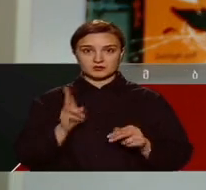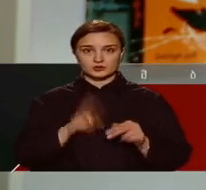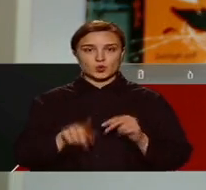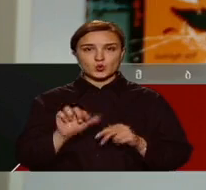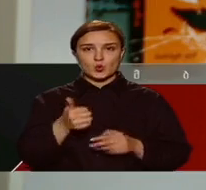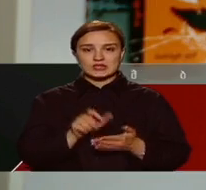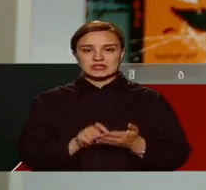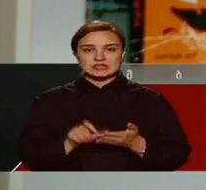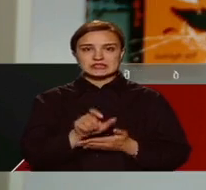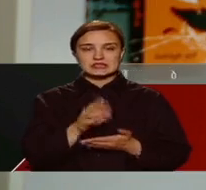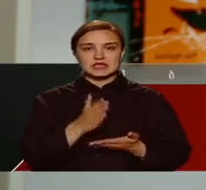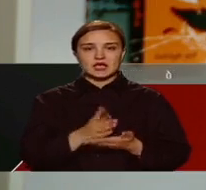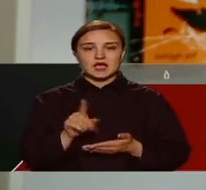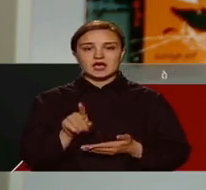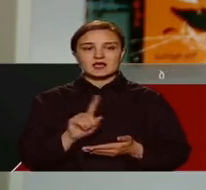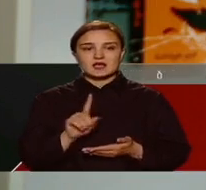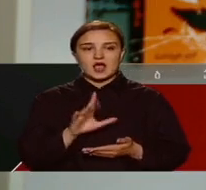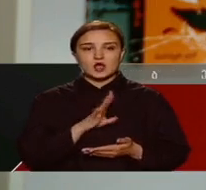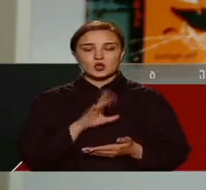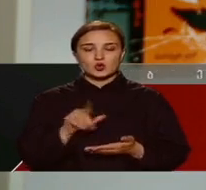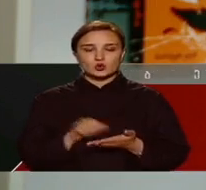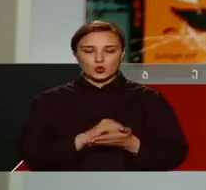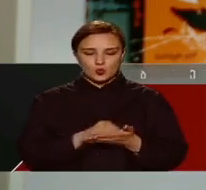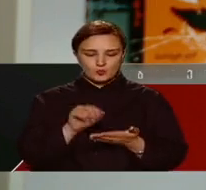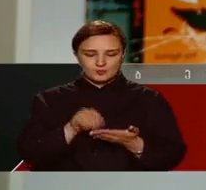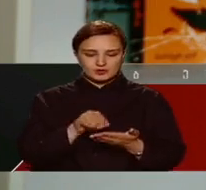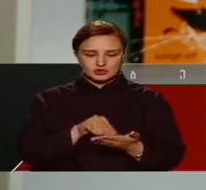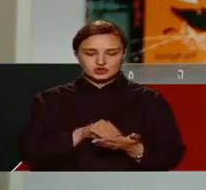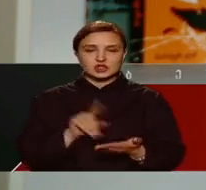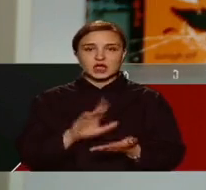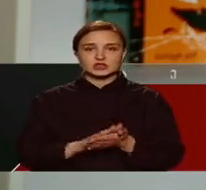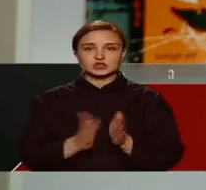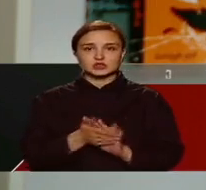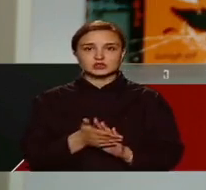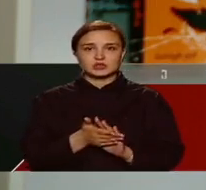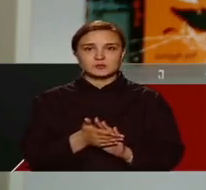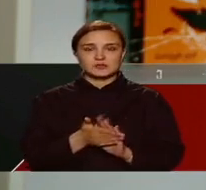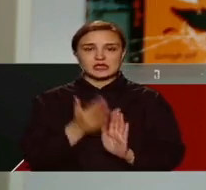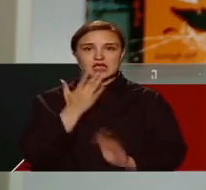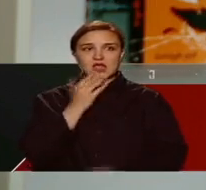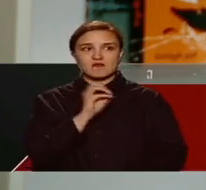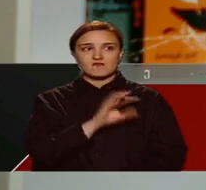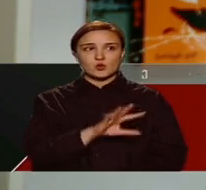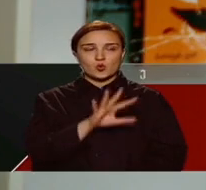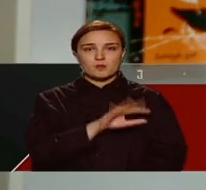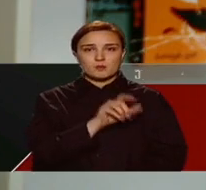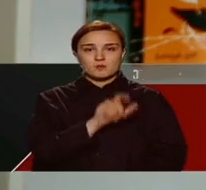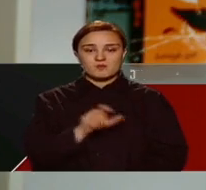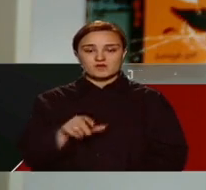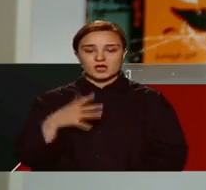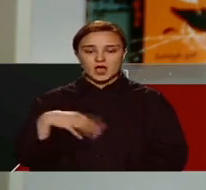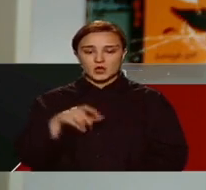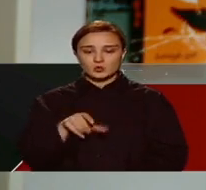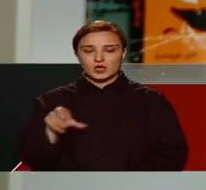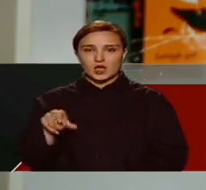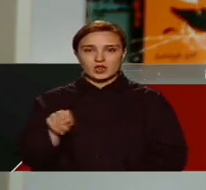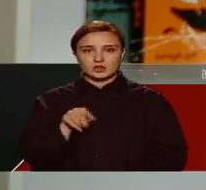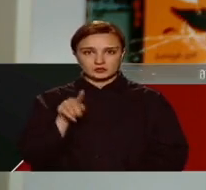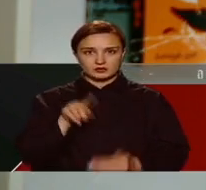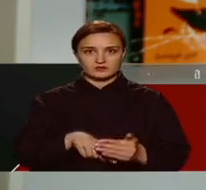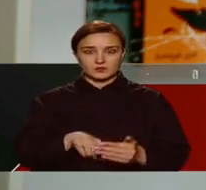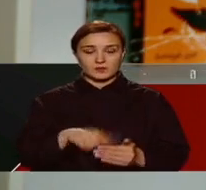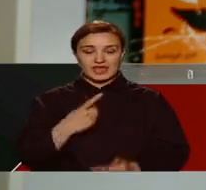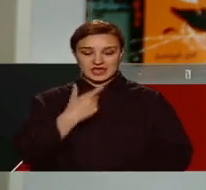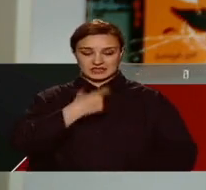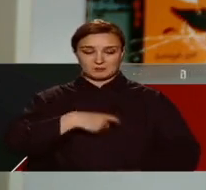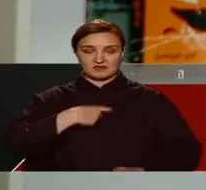გზა გაქვს ასეთი, რა აღწერე შენს რაღაც დოკუმენტში ან რაზე შეთანხმდი, რითაც ევროპელები და ქართველი ხალხიც დარწმუნდებიან იმაში, რომ